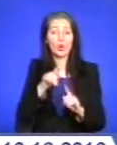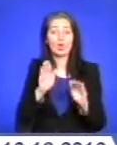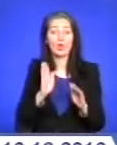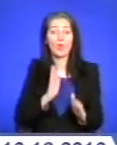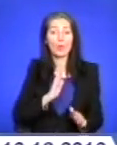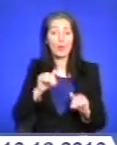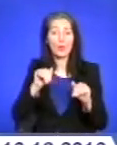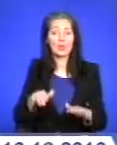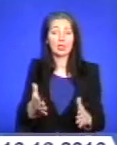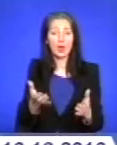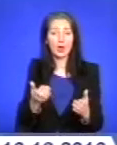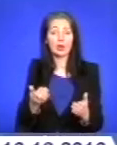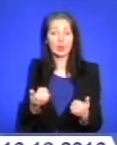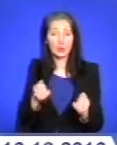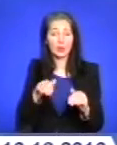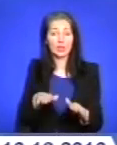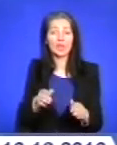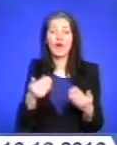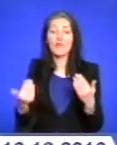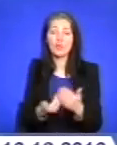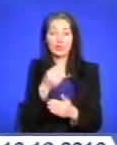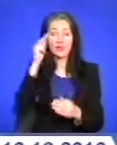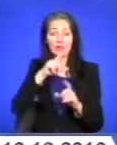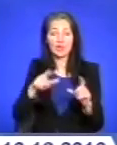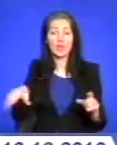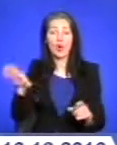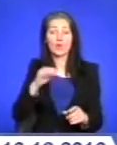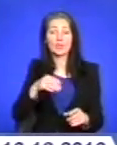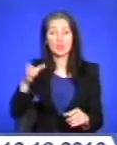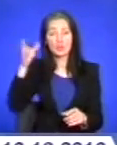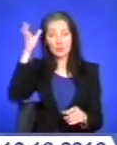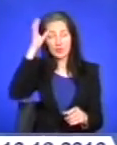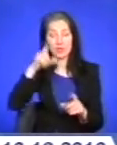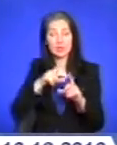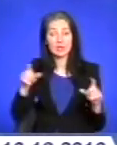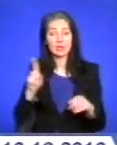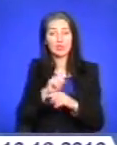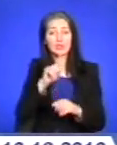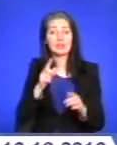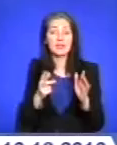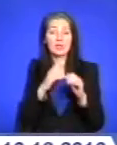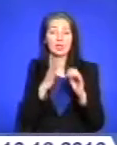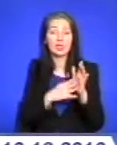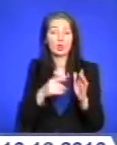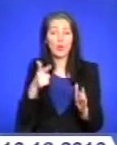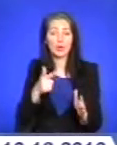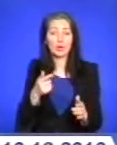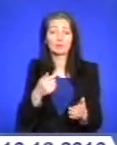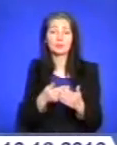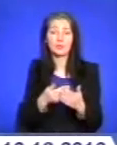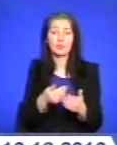прийнято рішення відновити навчання усіх освітніх закладах Тернополя з 19 грудня. За даними обласного